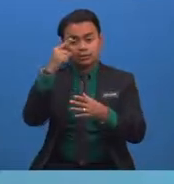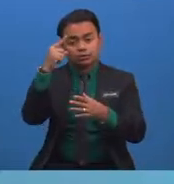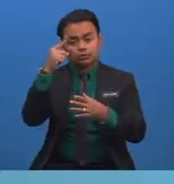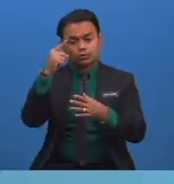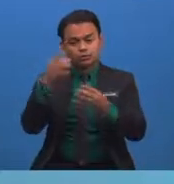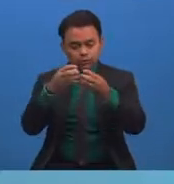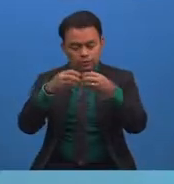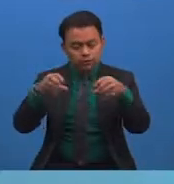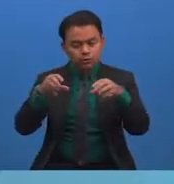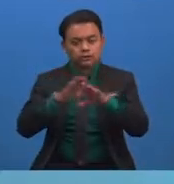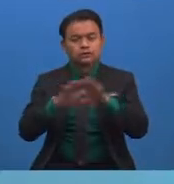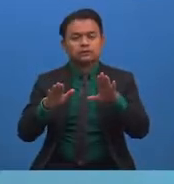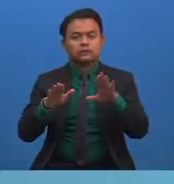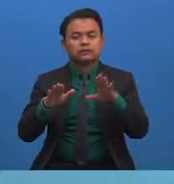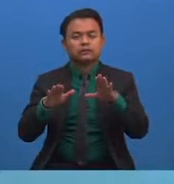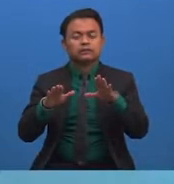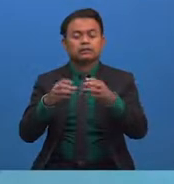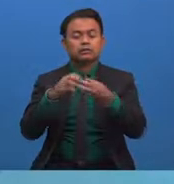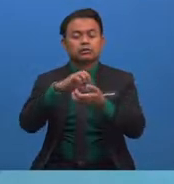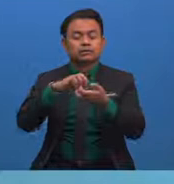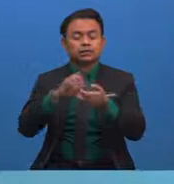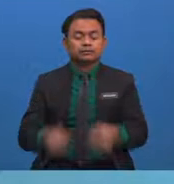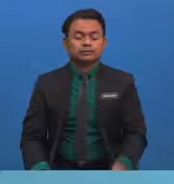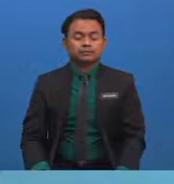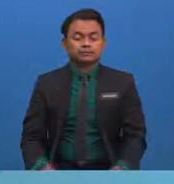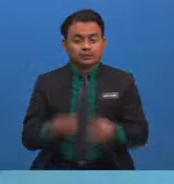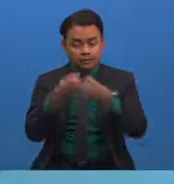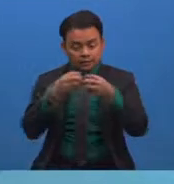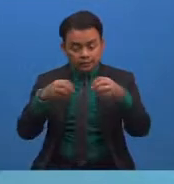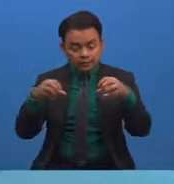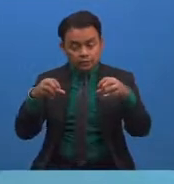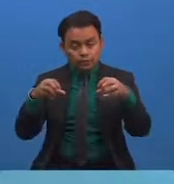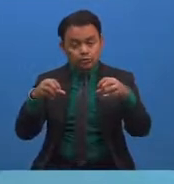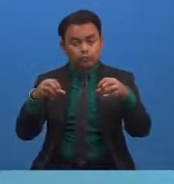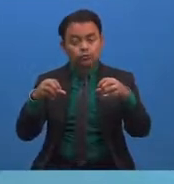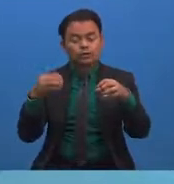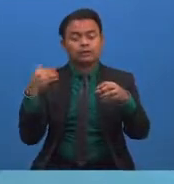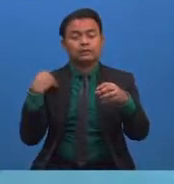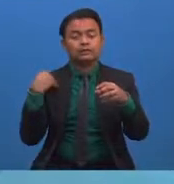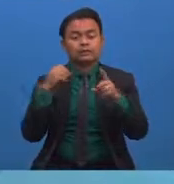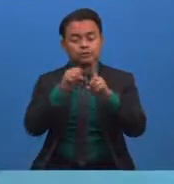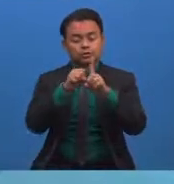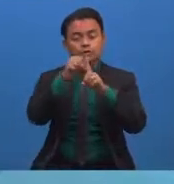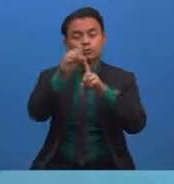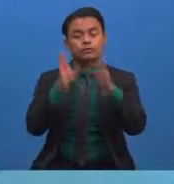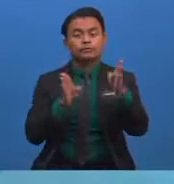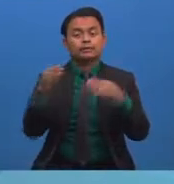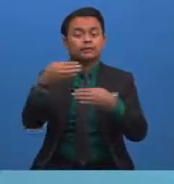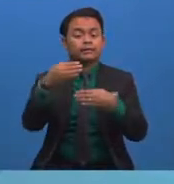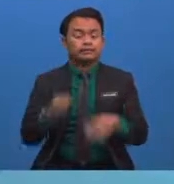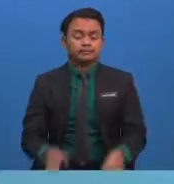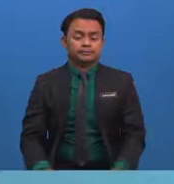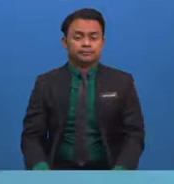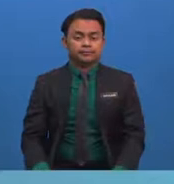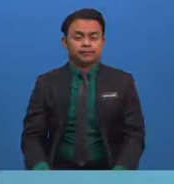merebus. Pertama, pastikan telur yang digunakan berada pada suhu bilik. Jangan gunakan telur yang